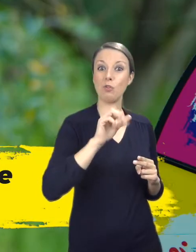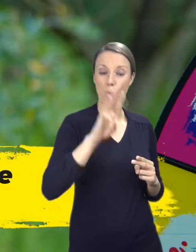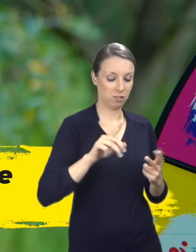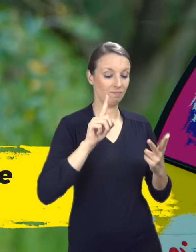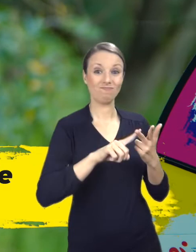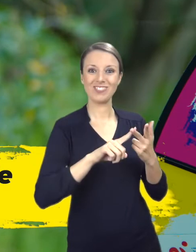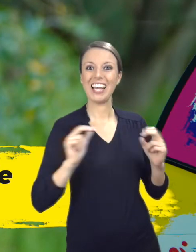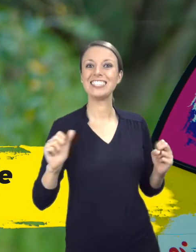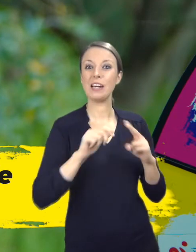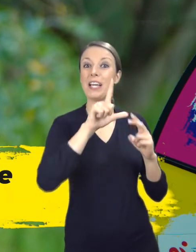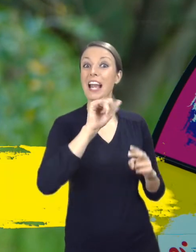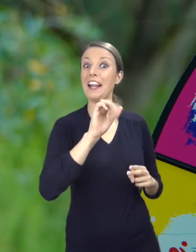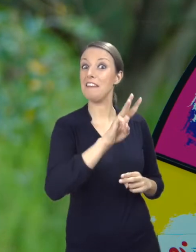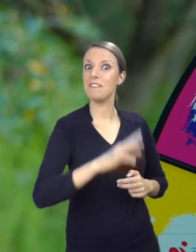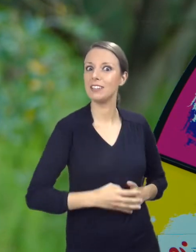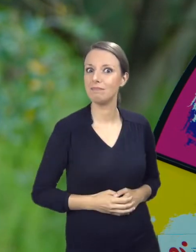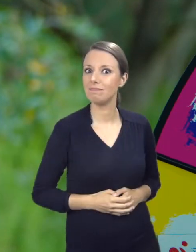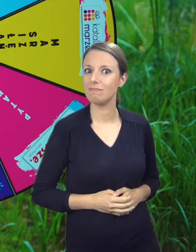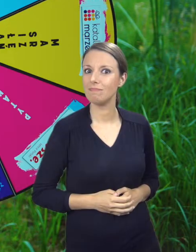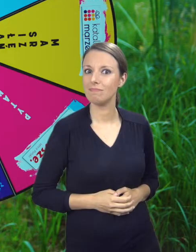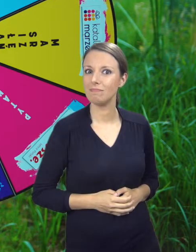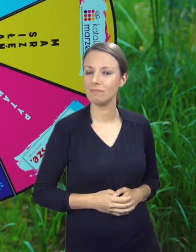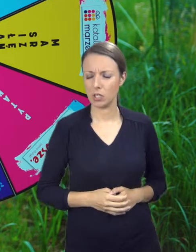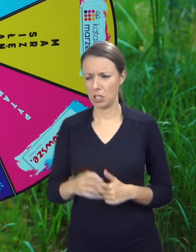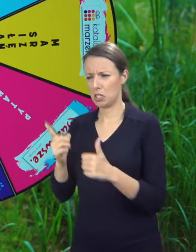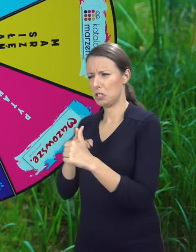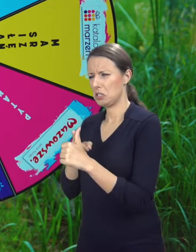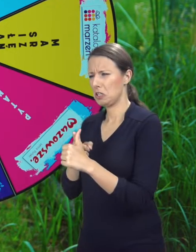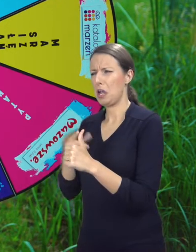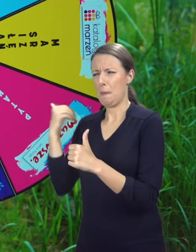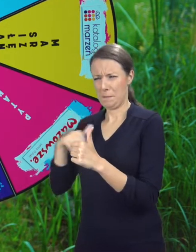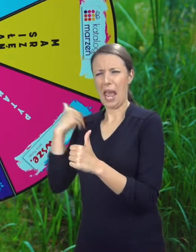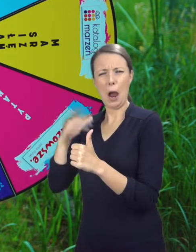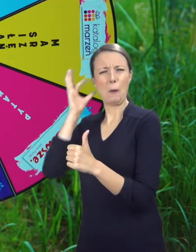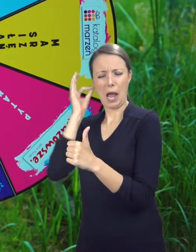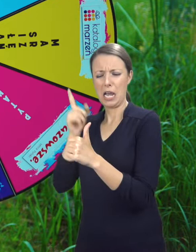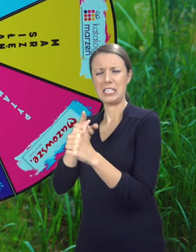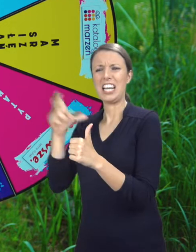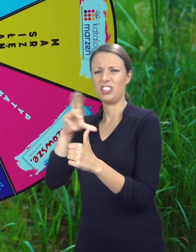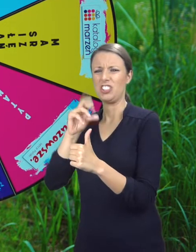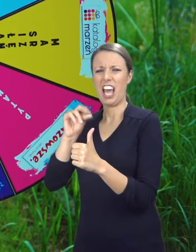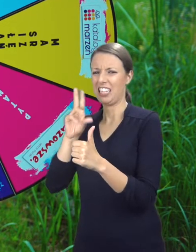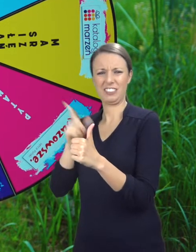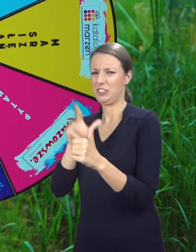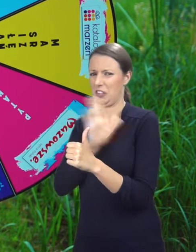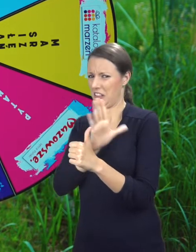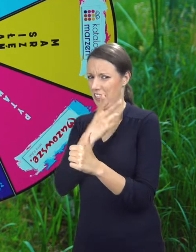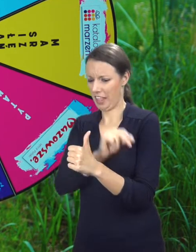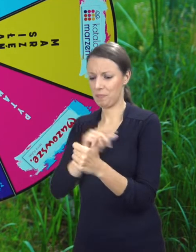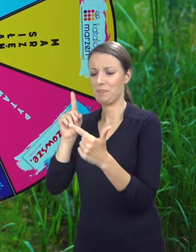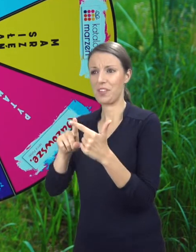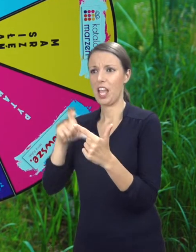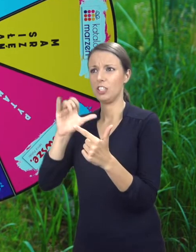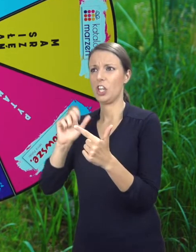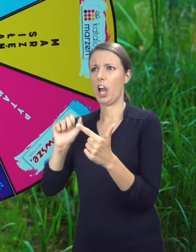C. Na zamku w Liwie. W Czersku straszy biała, więc Czersk odpada. W